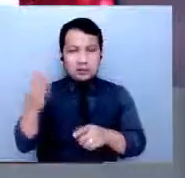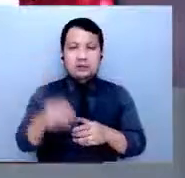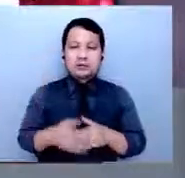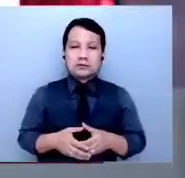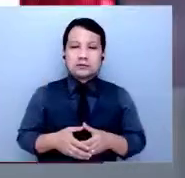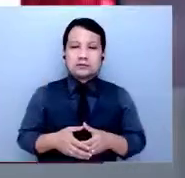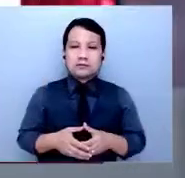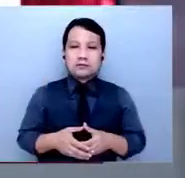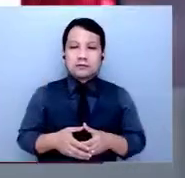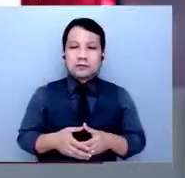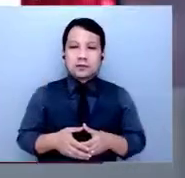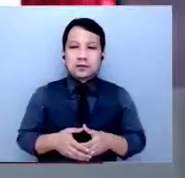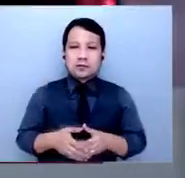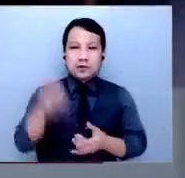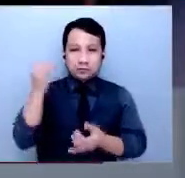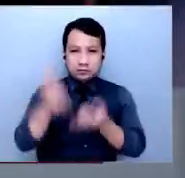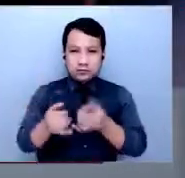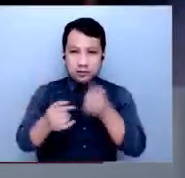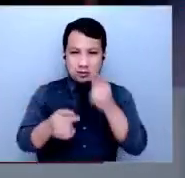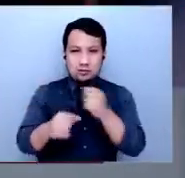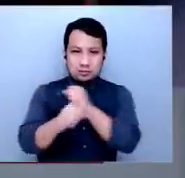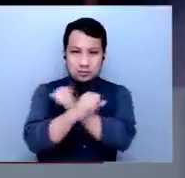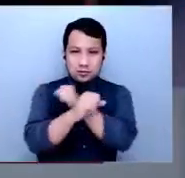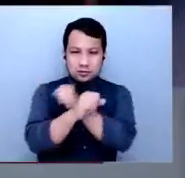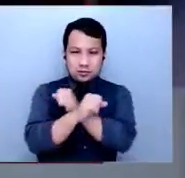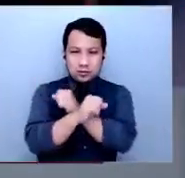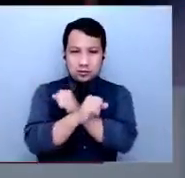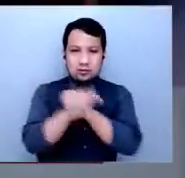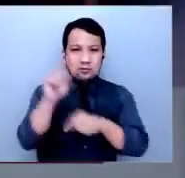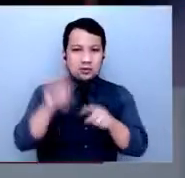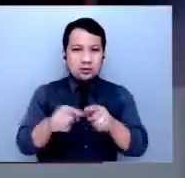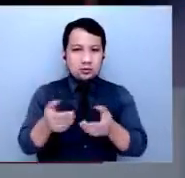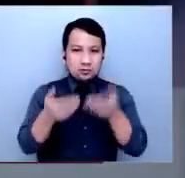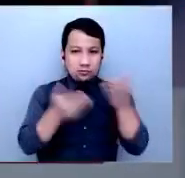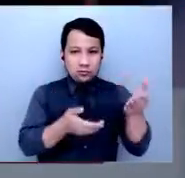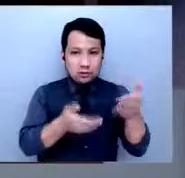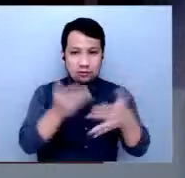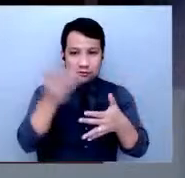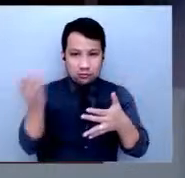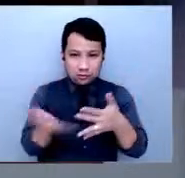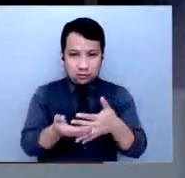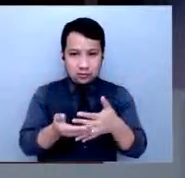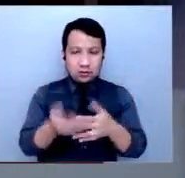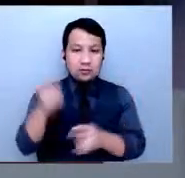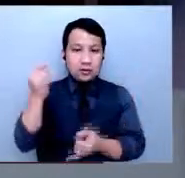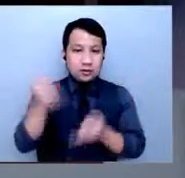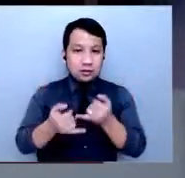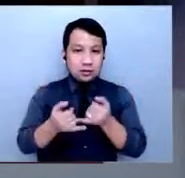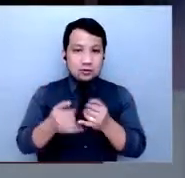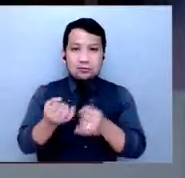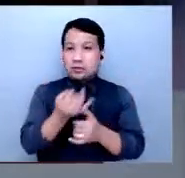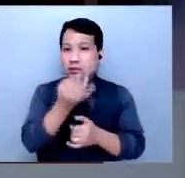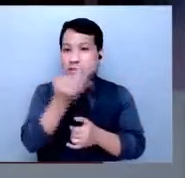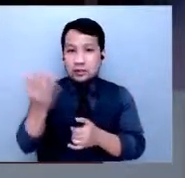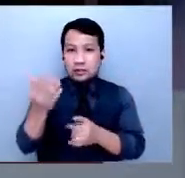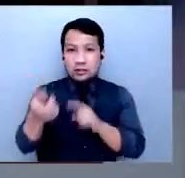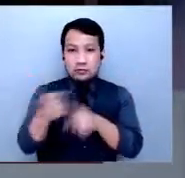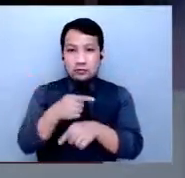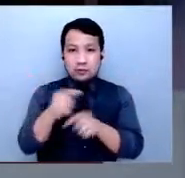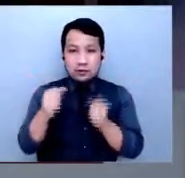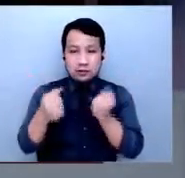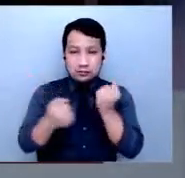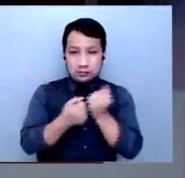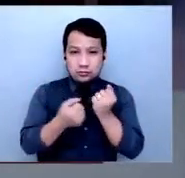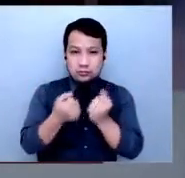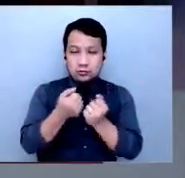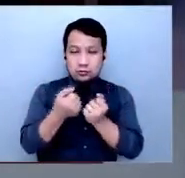Sa huling araw ng substitution, hindi nagpahuli para makatakbo sa darating na halalan ang ilang taga-administrasyon. May